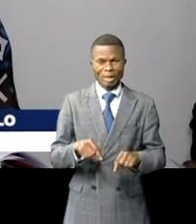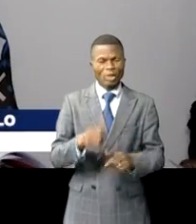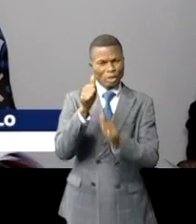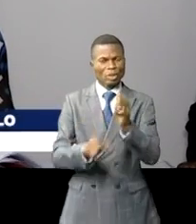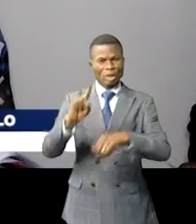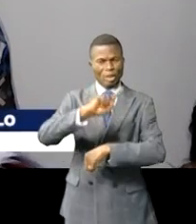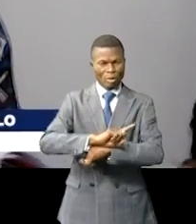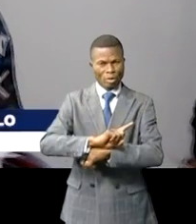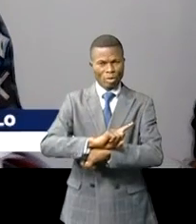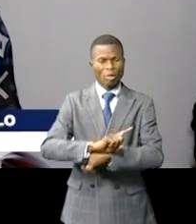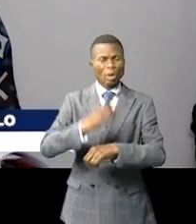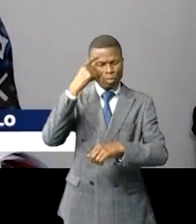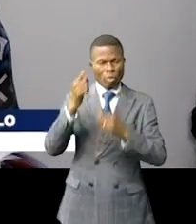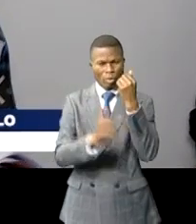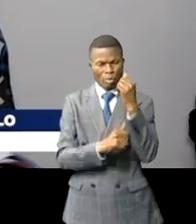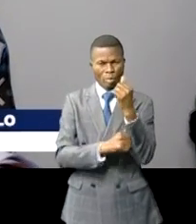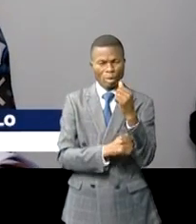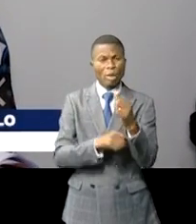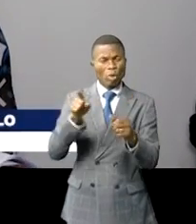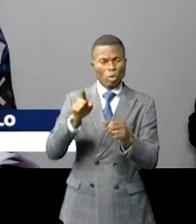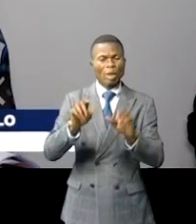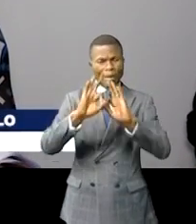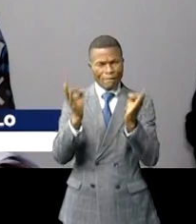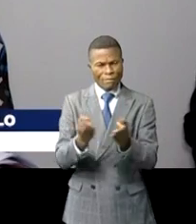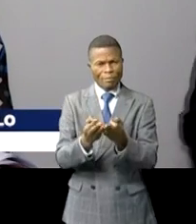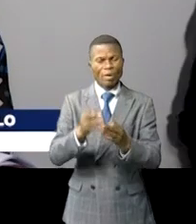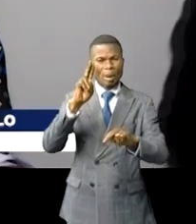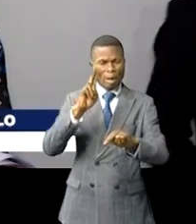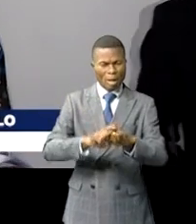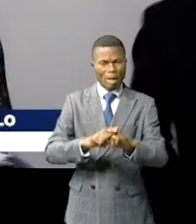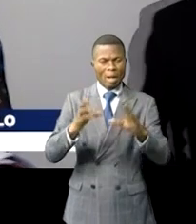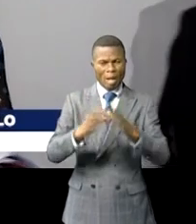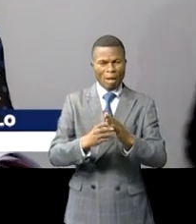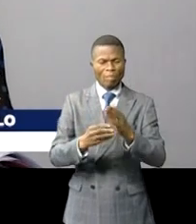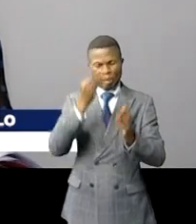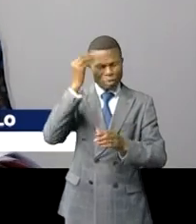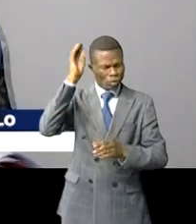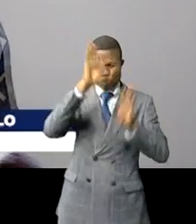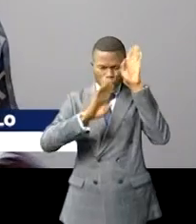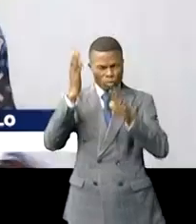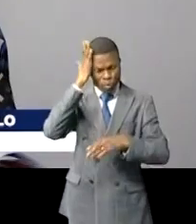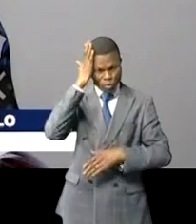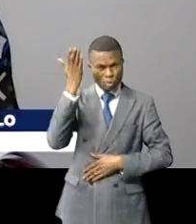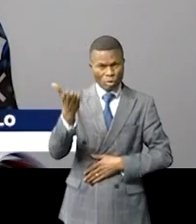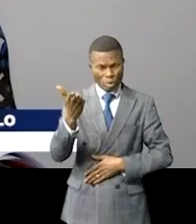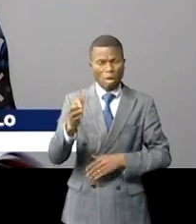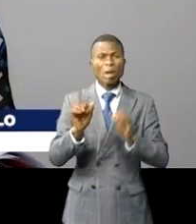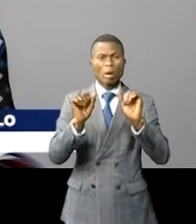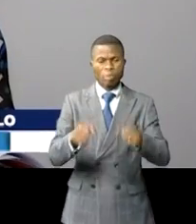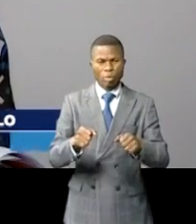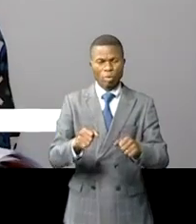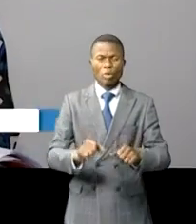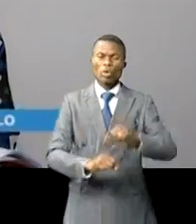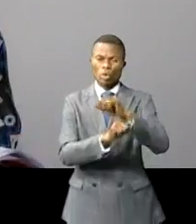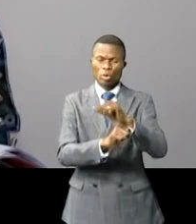quotidiennement au visage des gens ayant une personne en famille vivant avec un trouble du spectre autistique ne sont possibles que grâce à